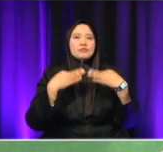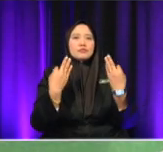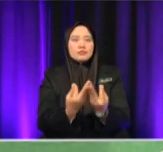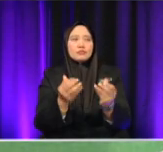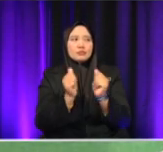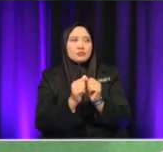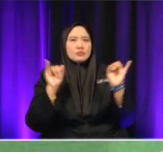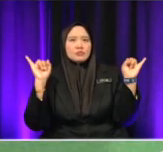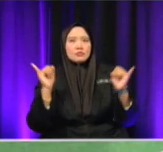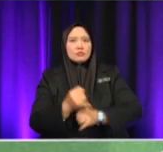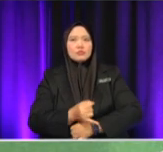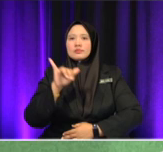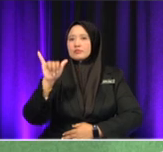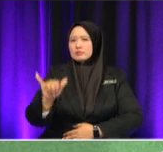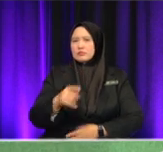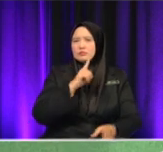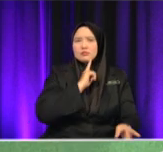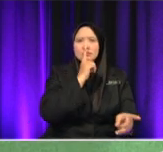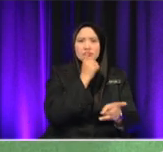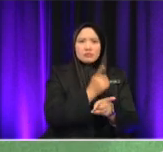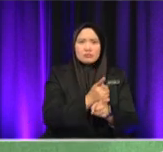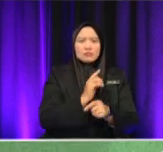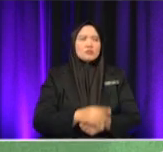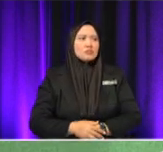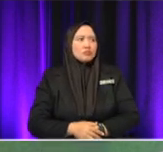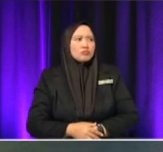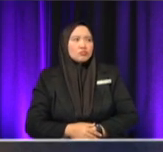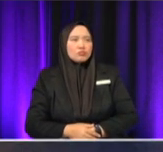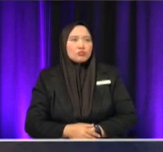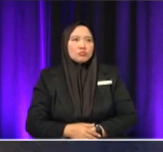Kita Didik anak-anak memang di usia berapa ini untuk salat